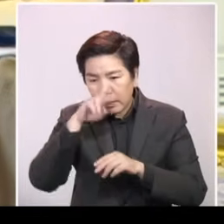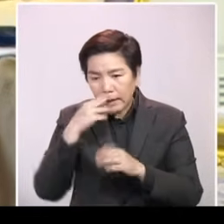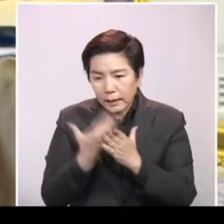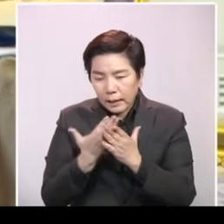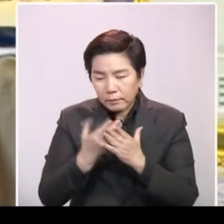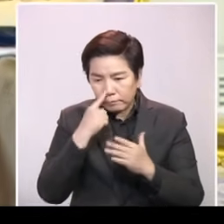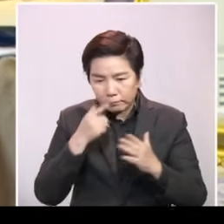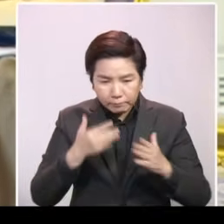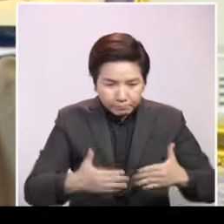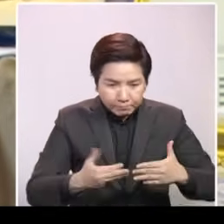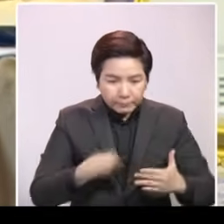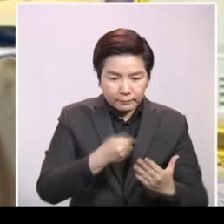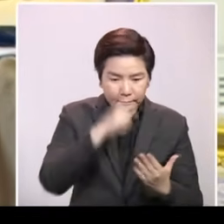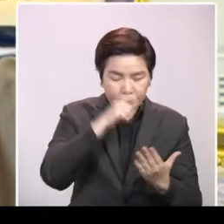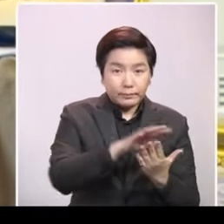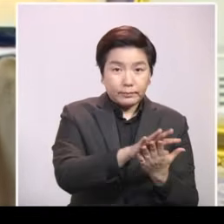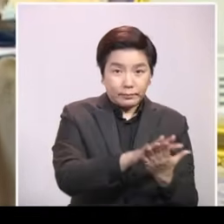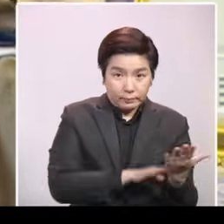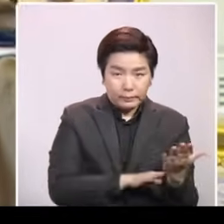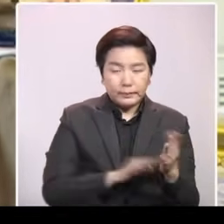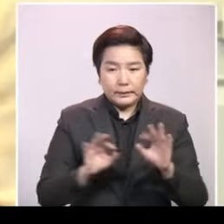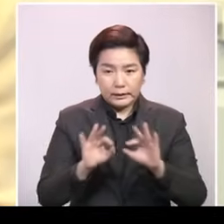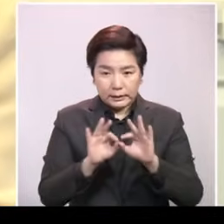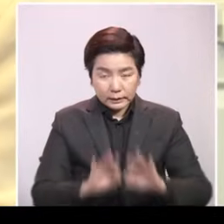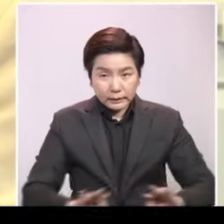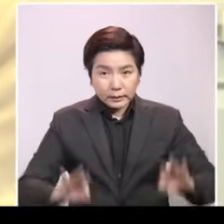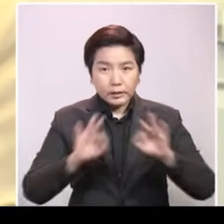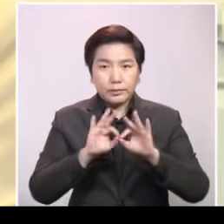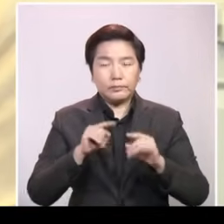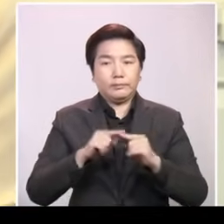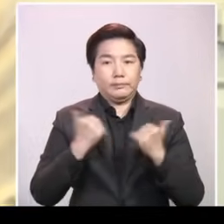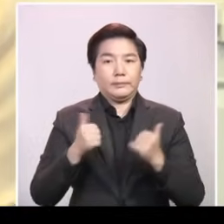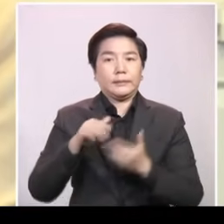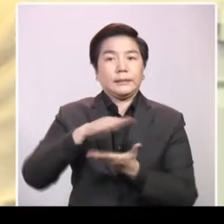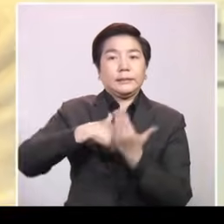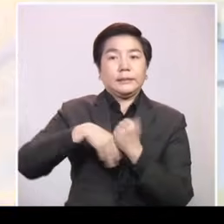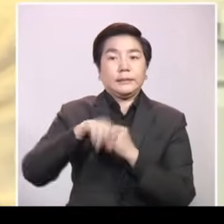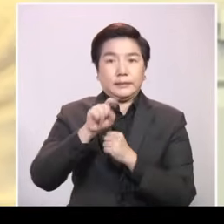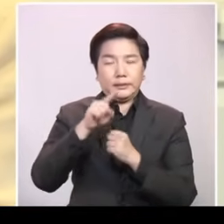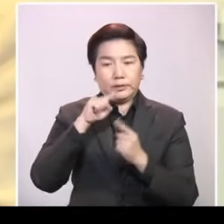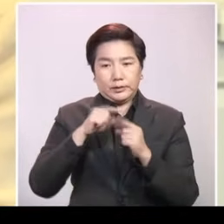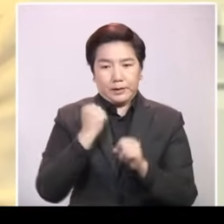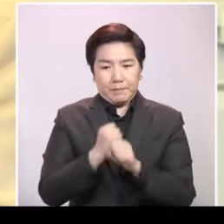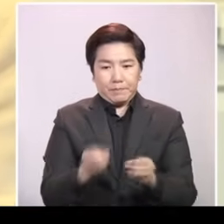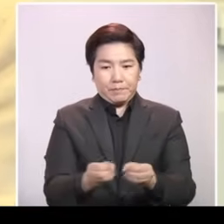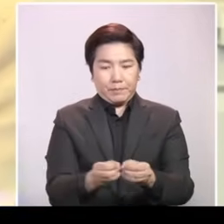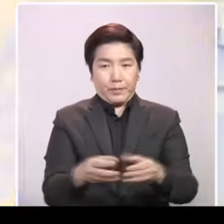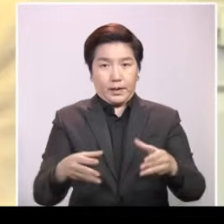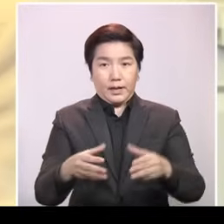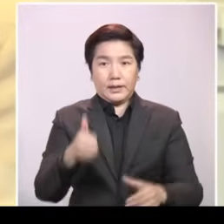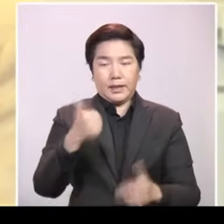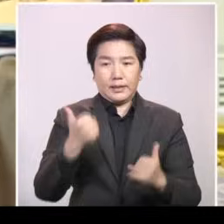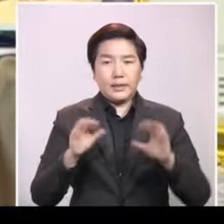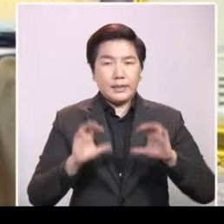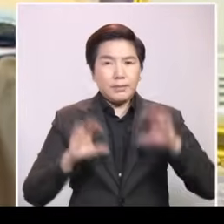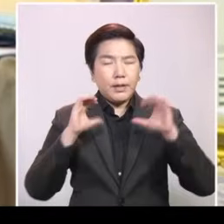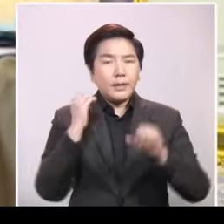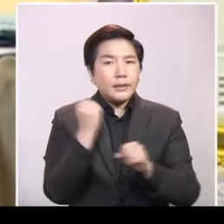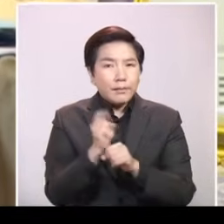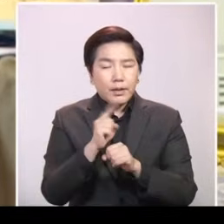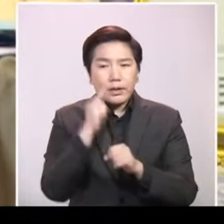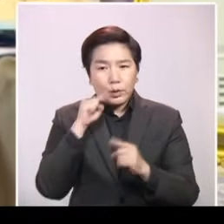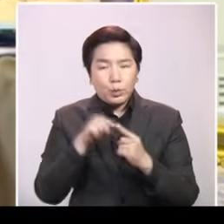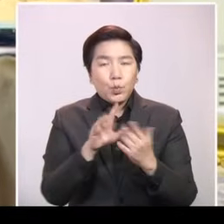ได้ใหม่เข้าสู่ประเทศด้วยซึ่งเป็นสิ่งสำคัญที่จะทำให้เศรษฐกิจเนี่ยโตได้และสิ่งที่รัฐบาลทำขณะนี้ก็มี